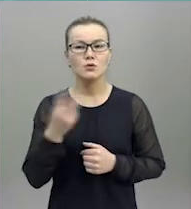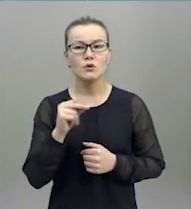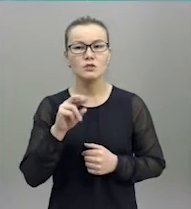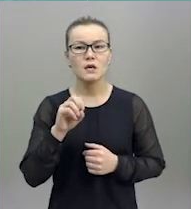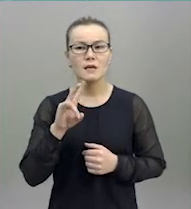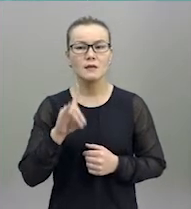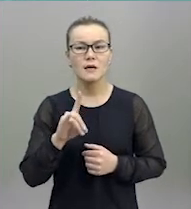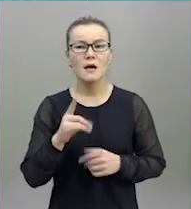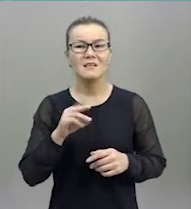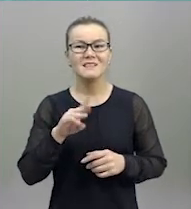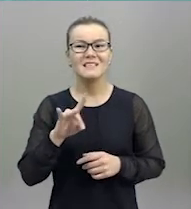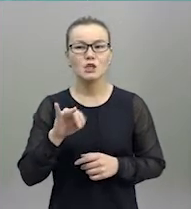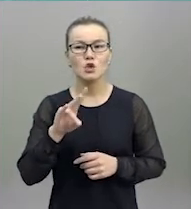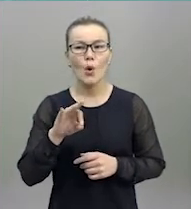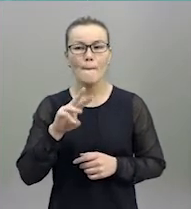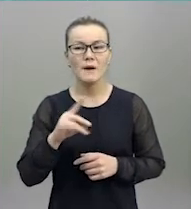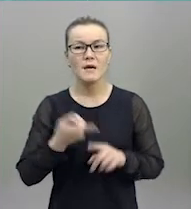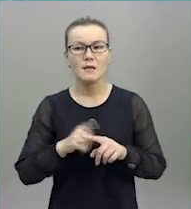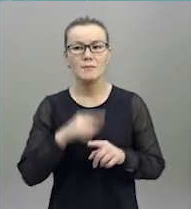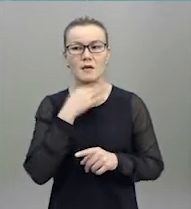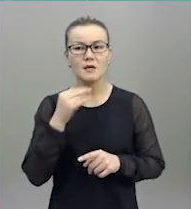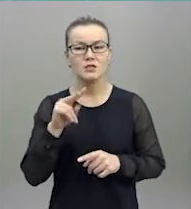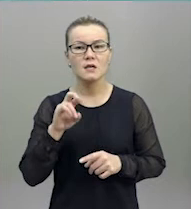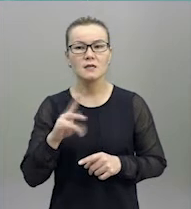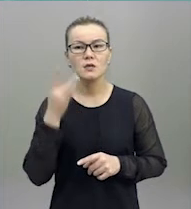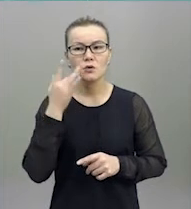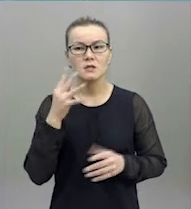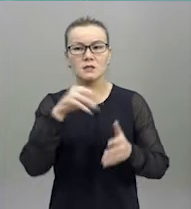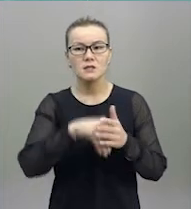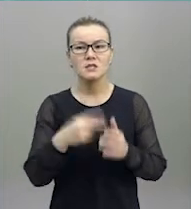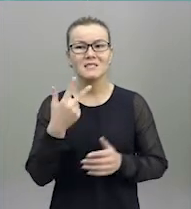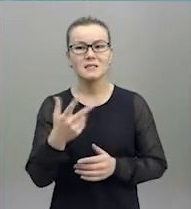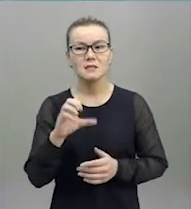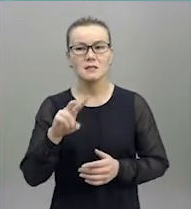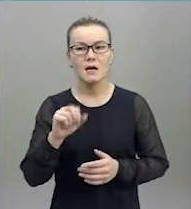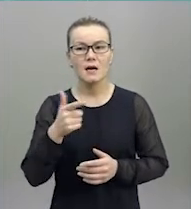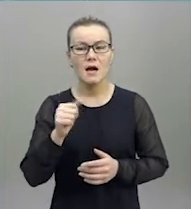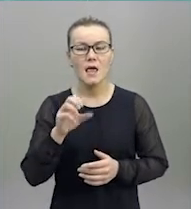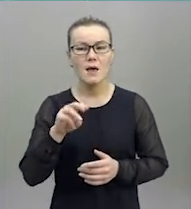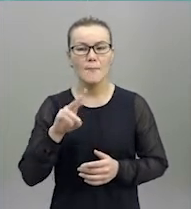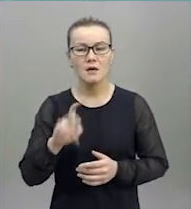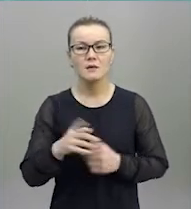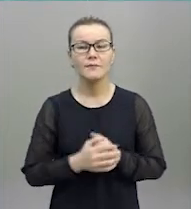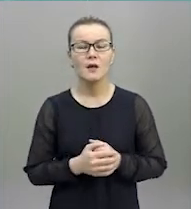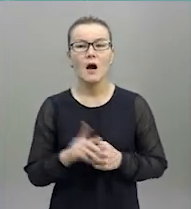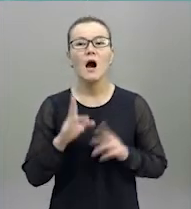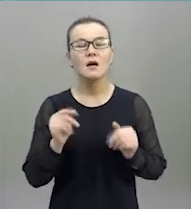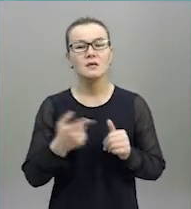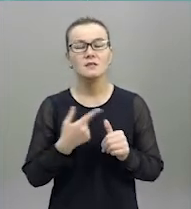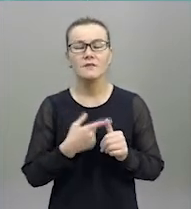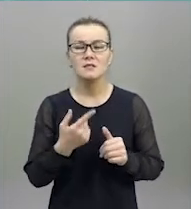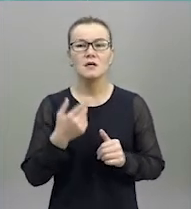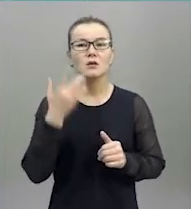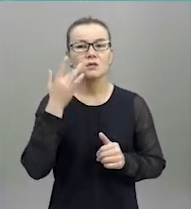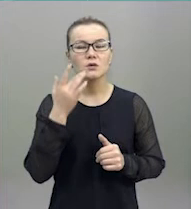три но мы это многочлен и который содержит три слагаемых а как назвать многочлены у которых 4